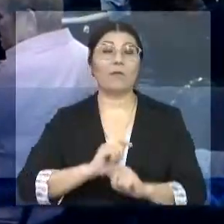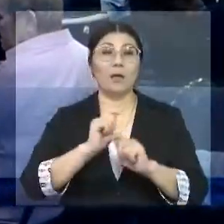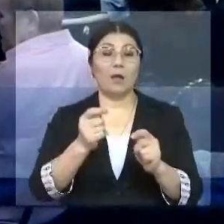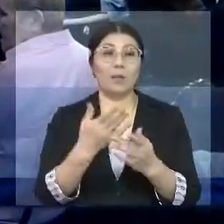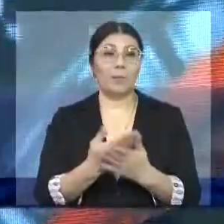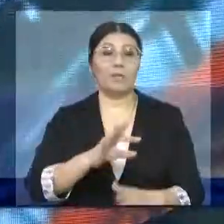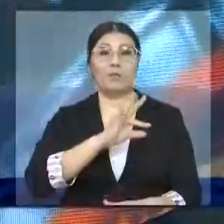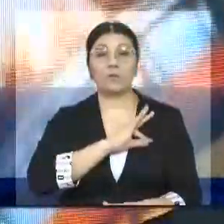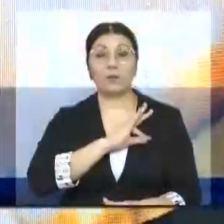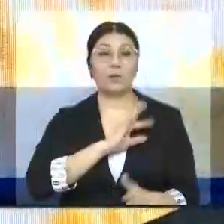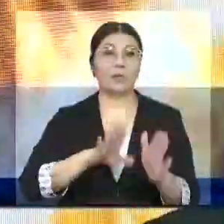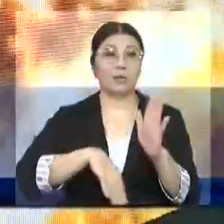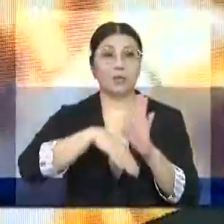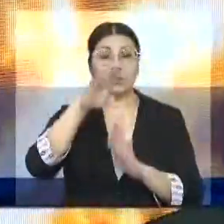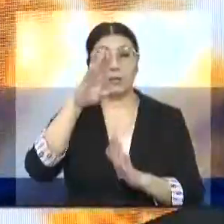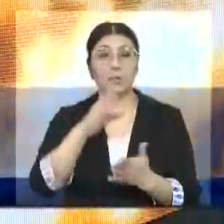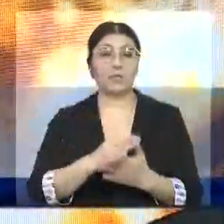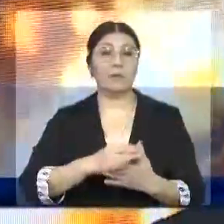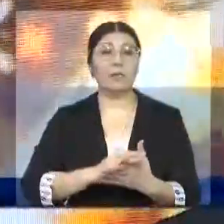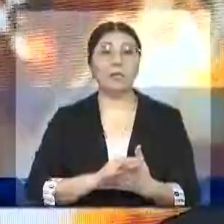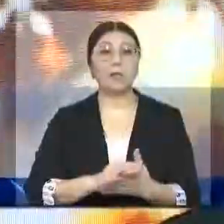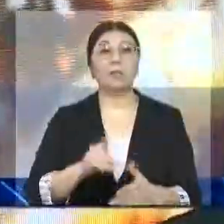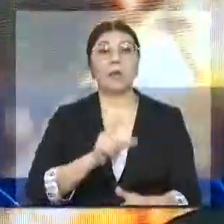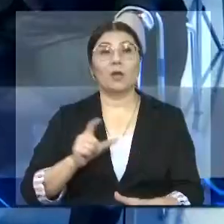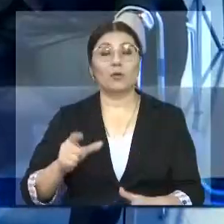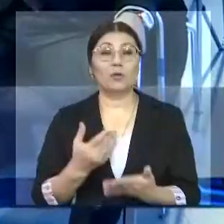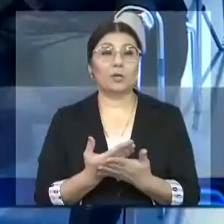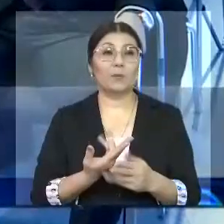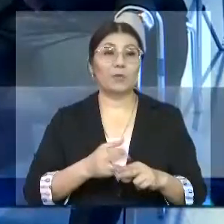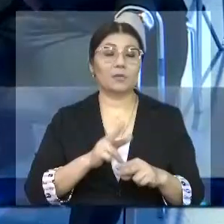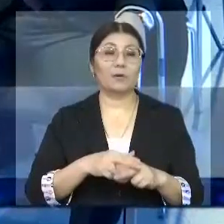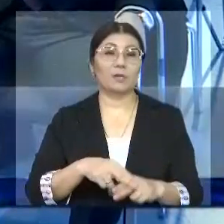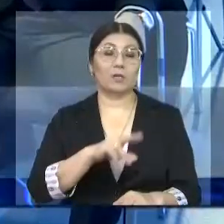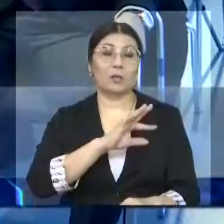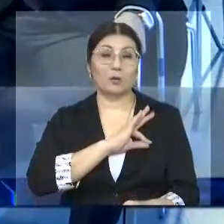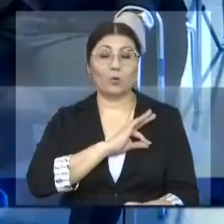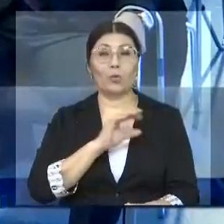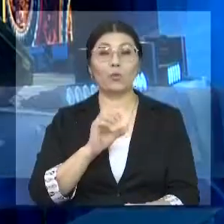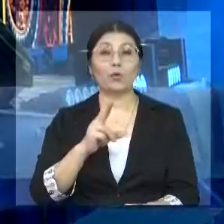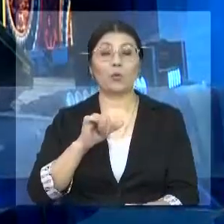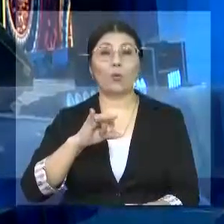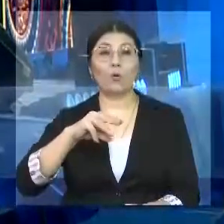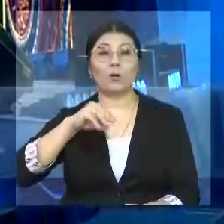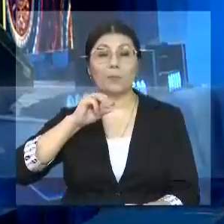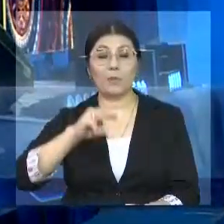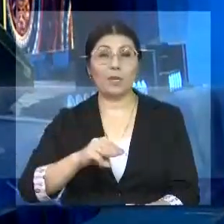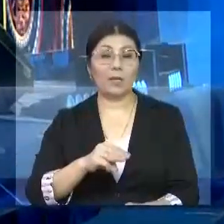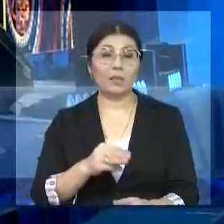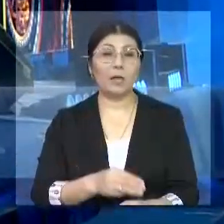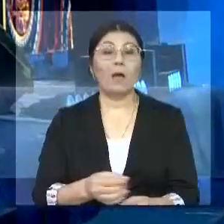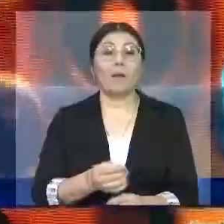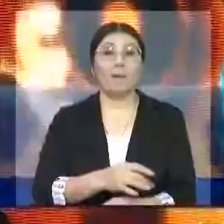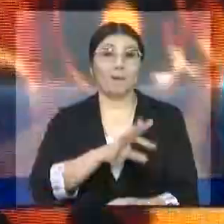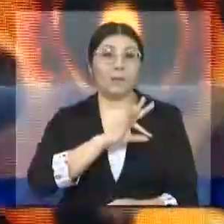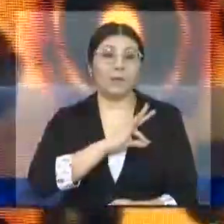государственные награды отличившимся по итогам года гражданам, в частности, ордена Курмет Ерене Инбега Ишин, нагрудные знаки Маднец